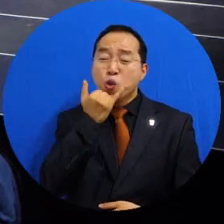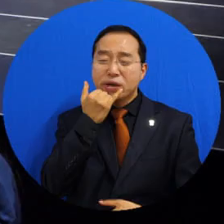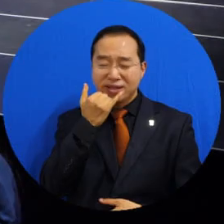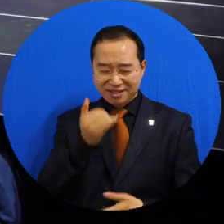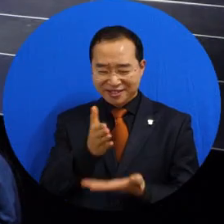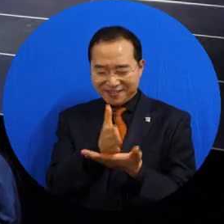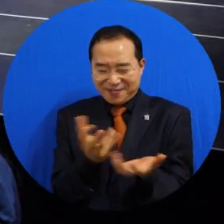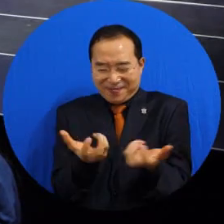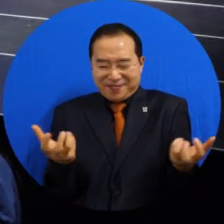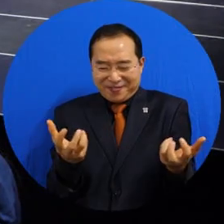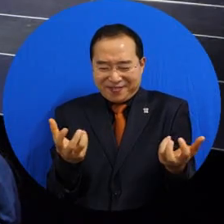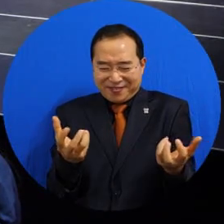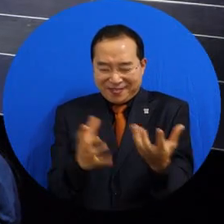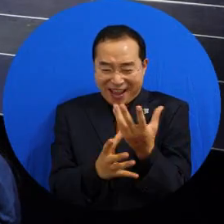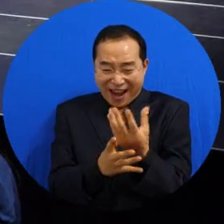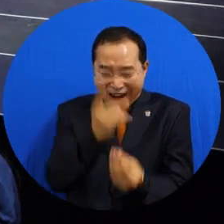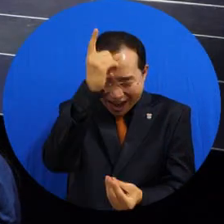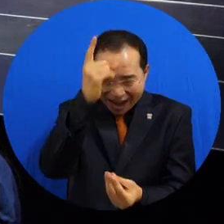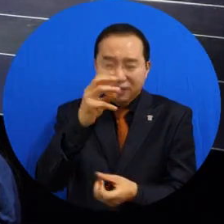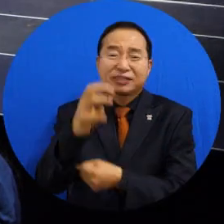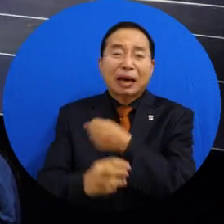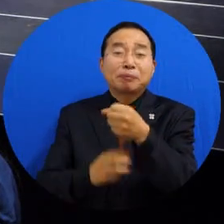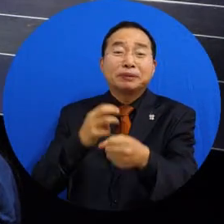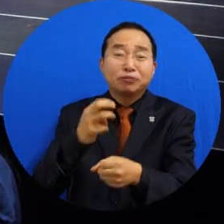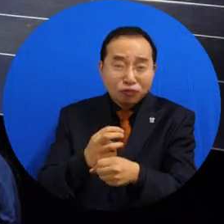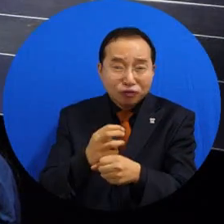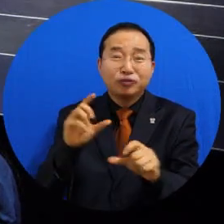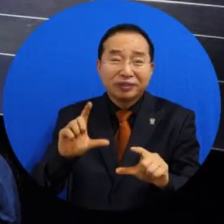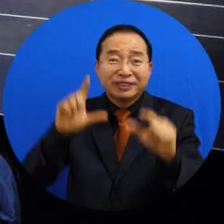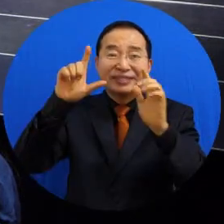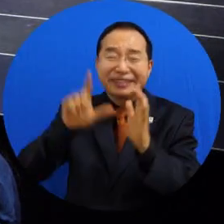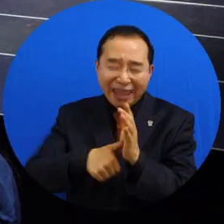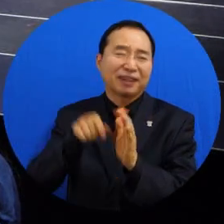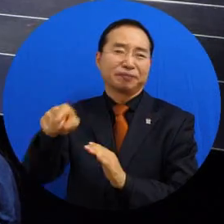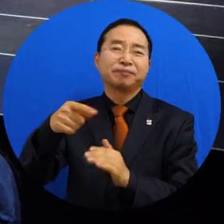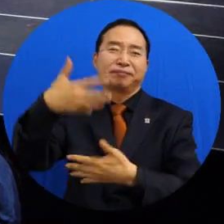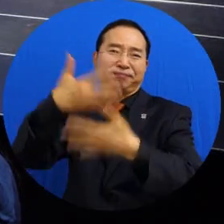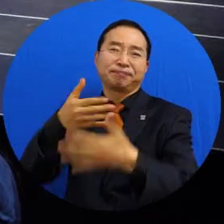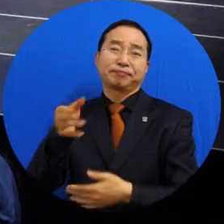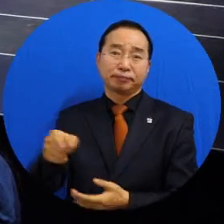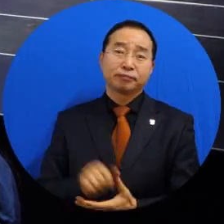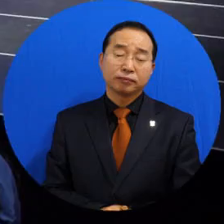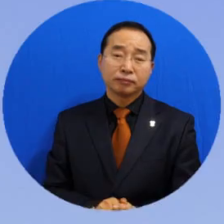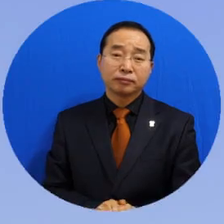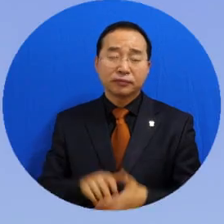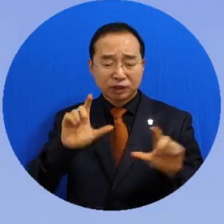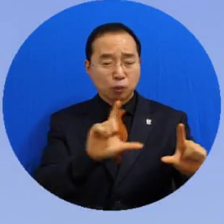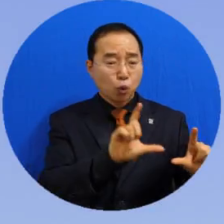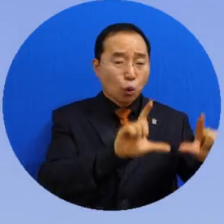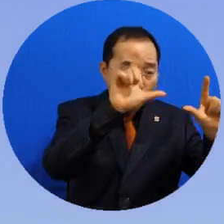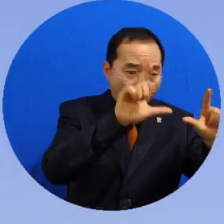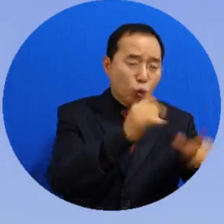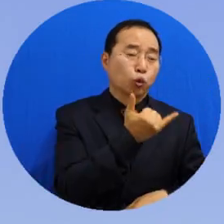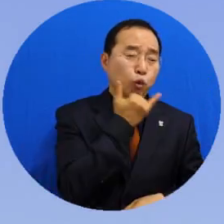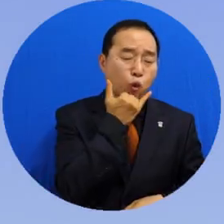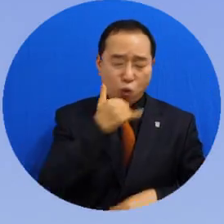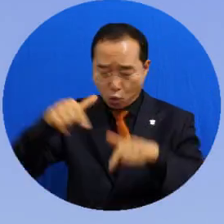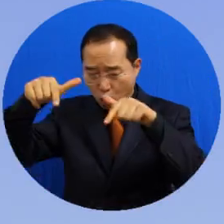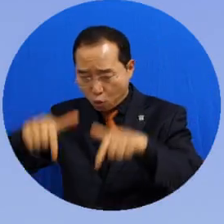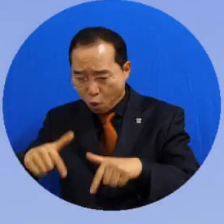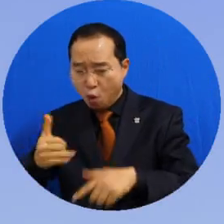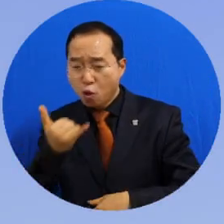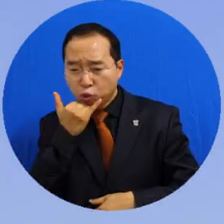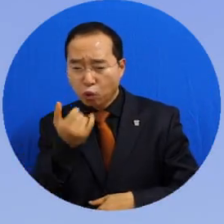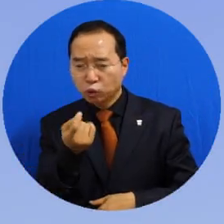물론 아직까지 서독 동독 간에 어느 정도의 미묘한 긴장감 혹은 서독 사람과 동독 사람 간에 어느